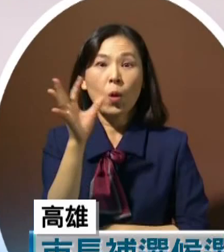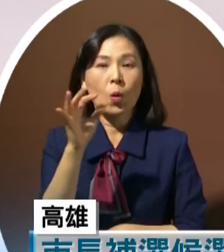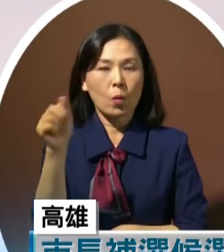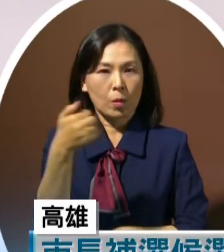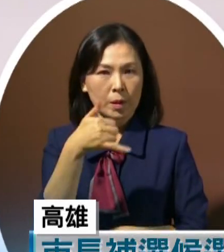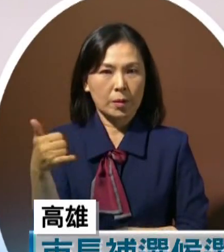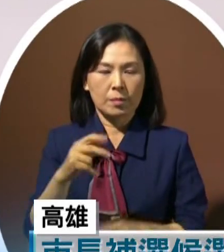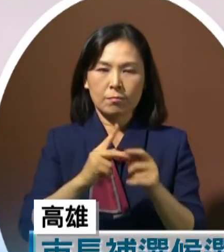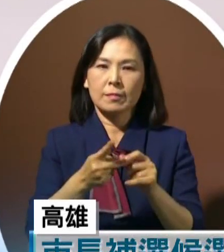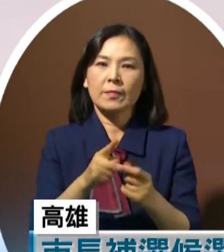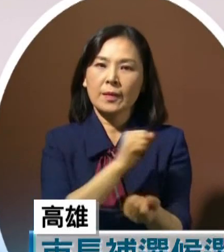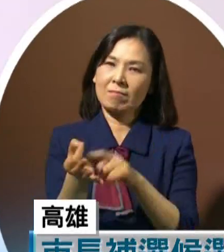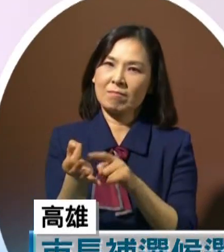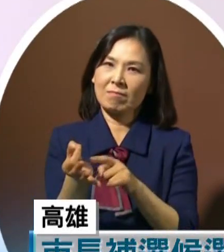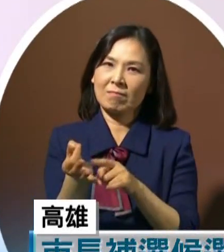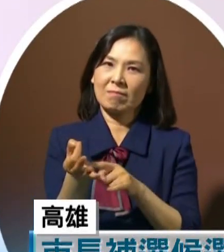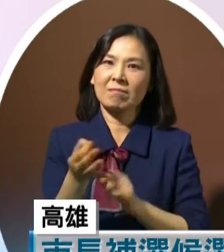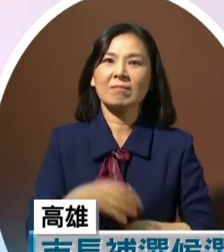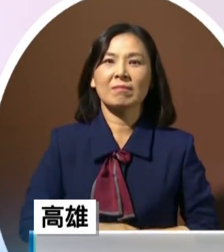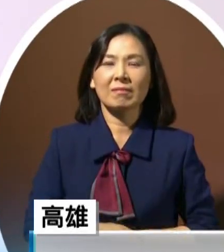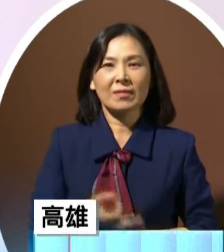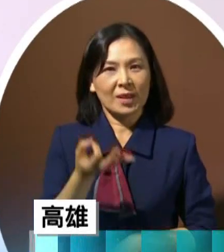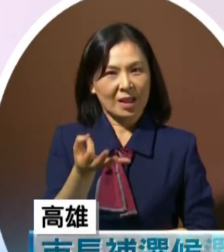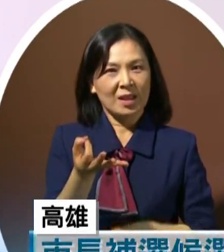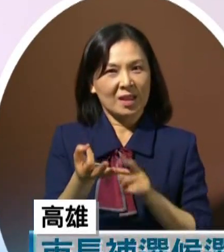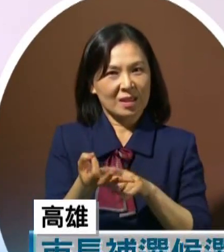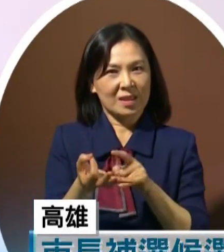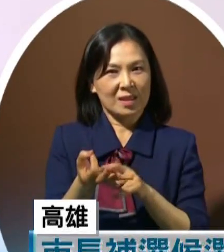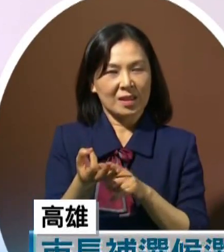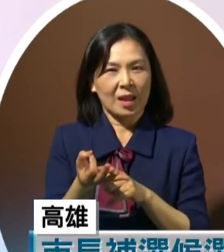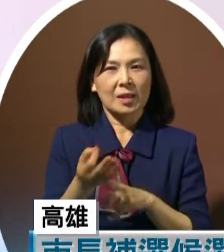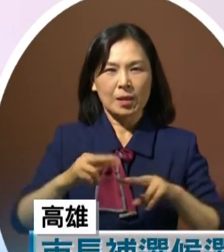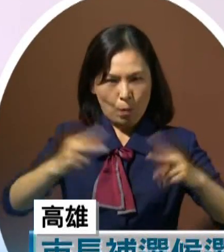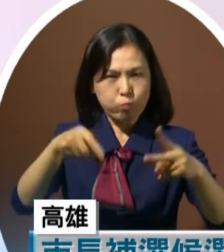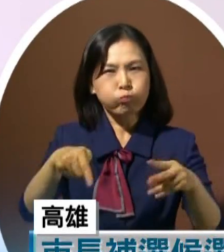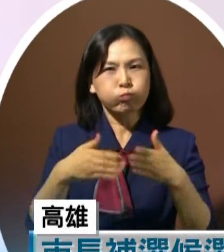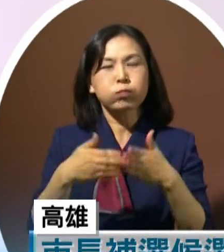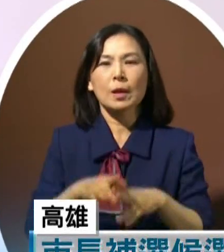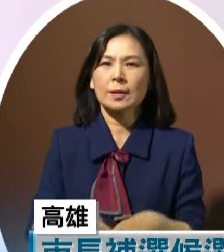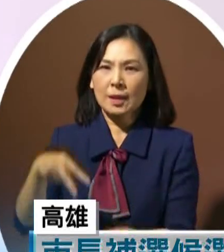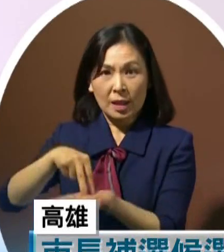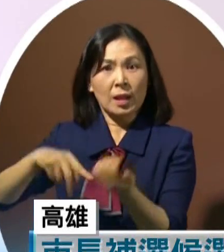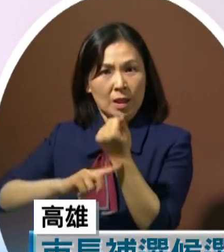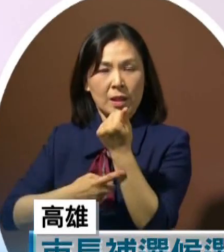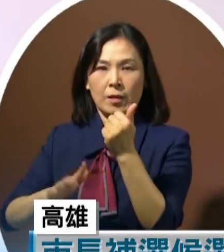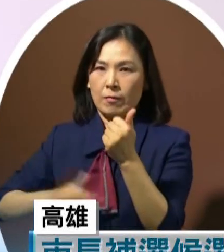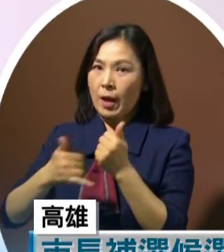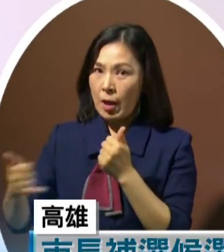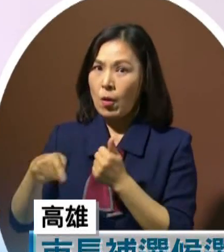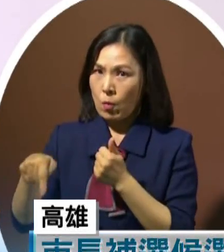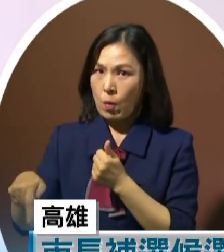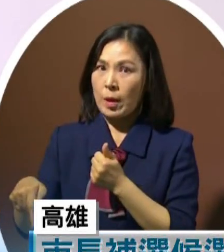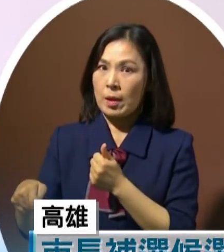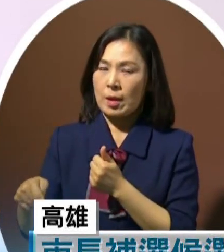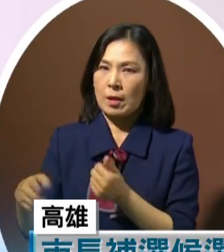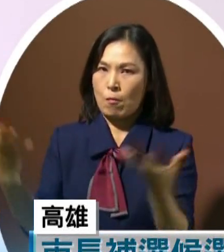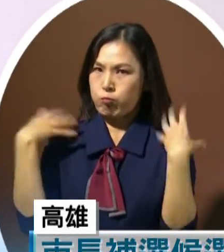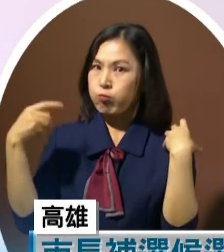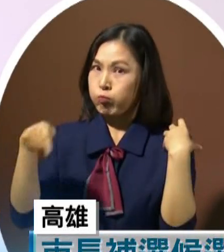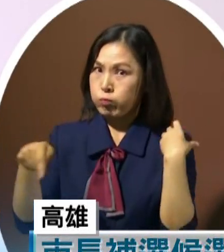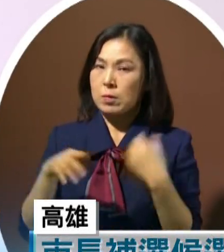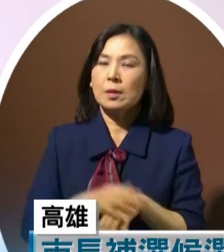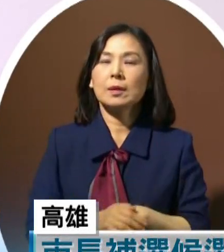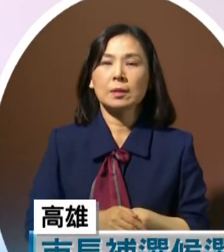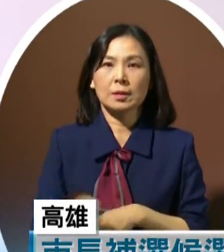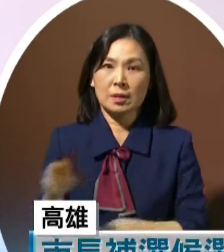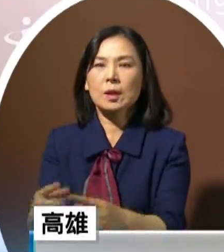柯市长好好的谈。 财政的改革才需要，那个是立法院的职权，不是台北市要让利啊。我猜你这里话一晚这要